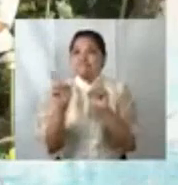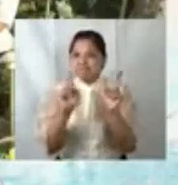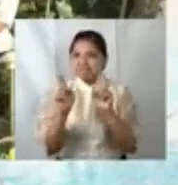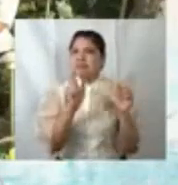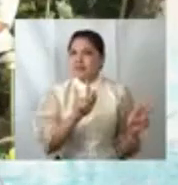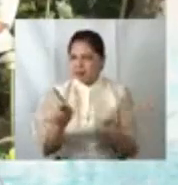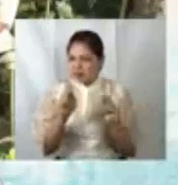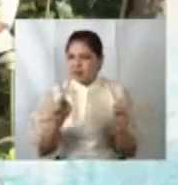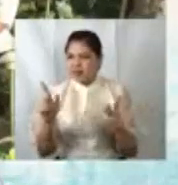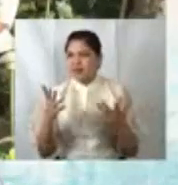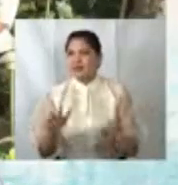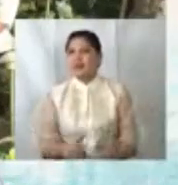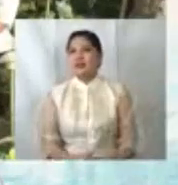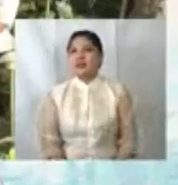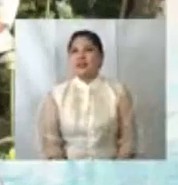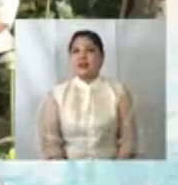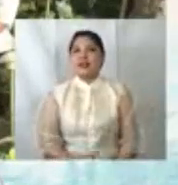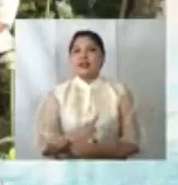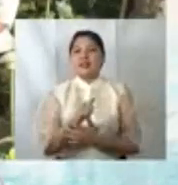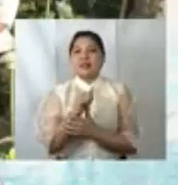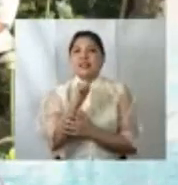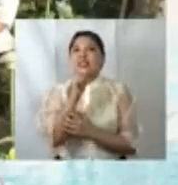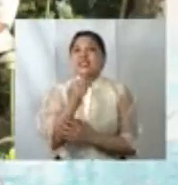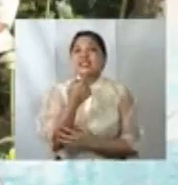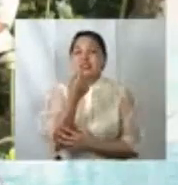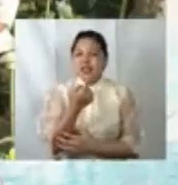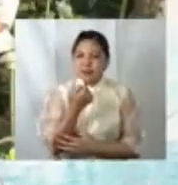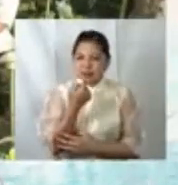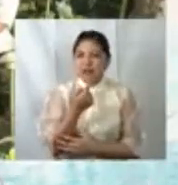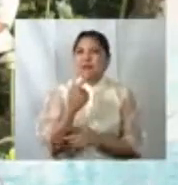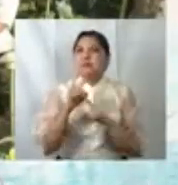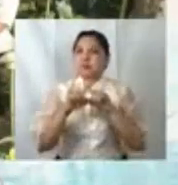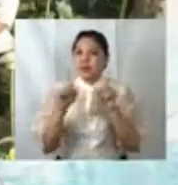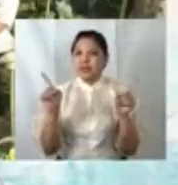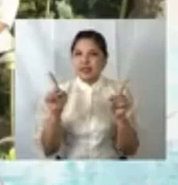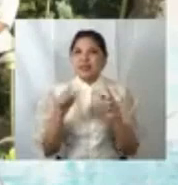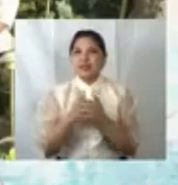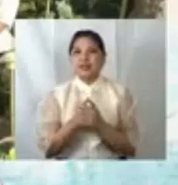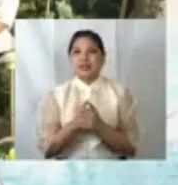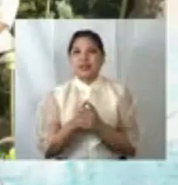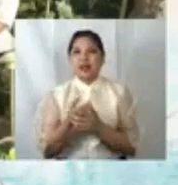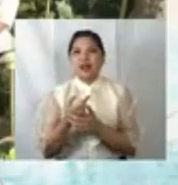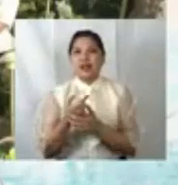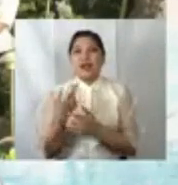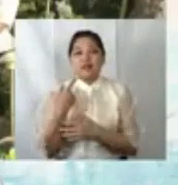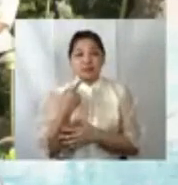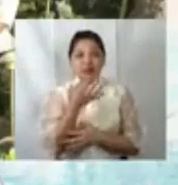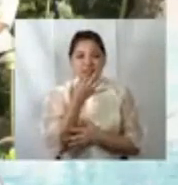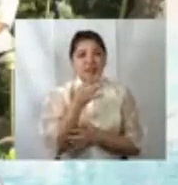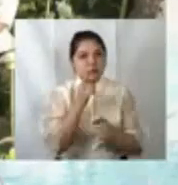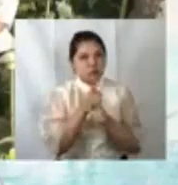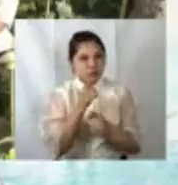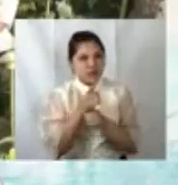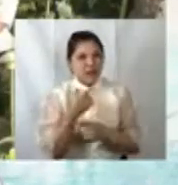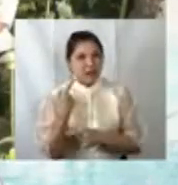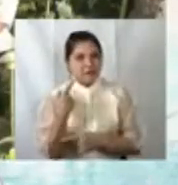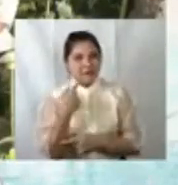hindi mawawala dyan, madam. Hindi lang sinasabi, pero may pagkain dyan, syempre. Pagkain,